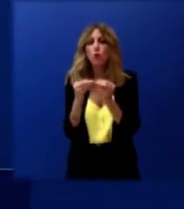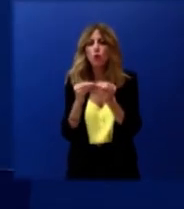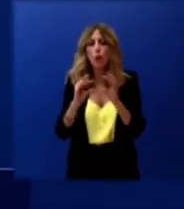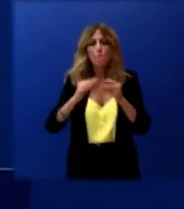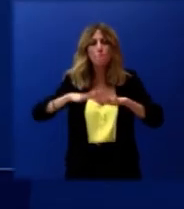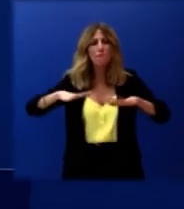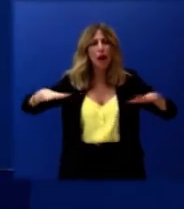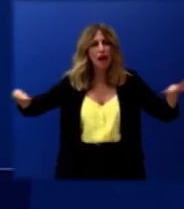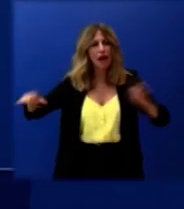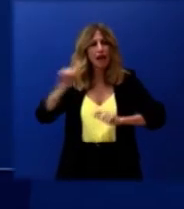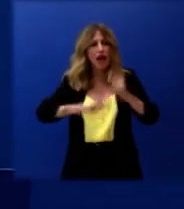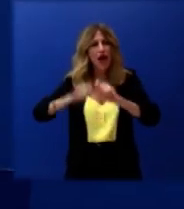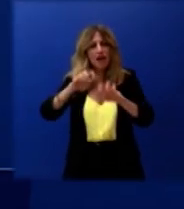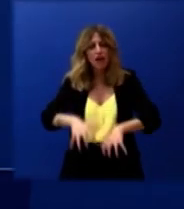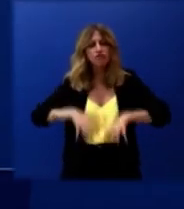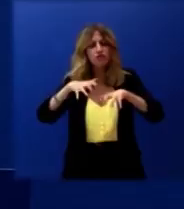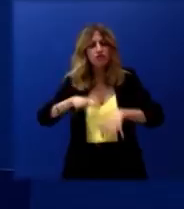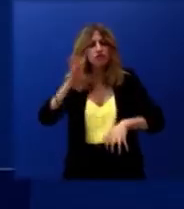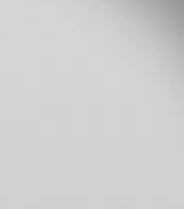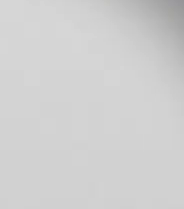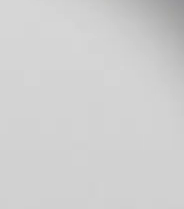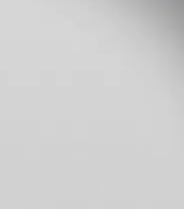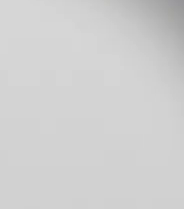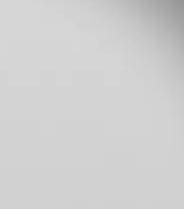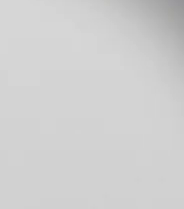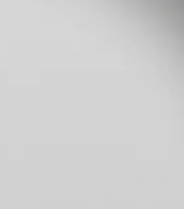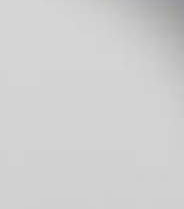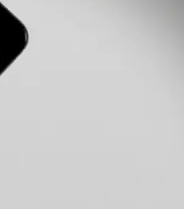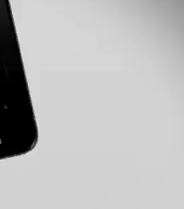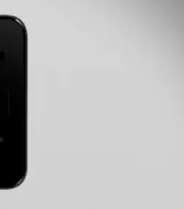του Ταμείου Ανάκαμψης και του σχεδίου Ελλάδα 2.0.